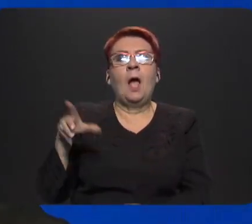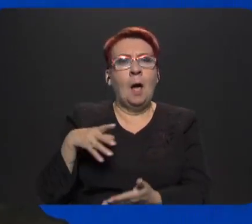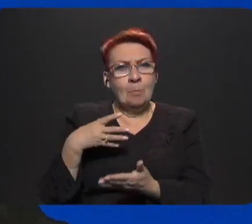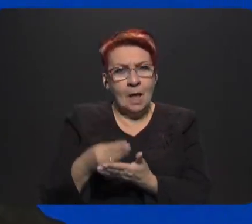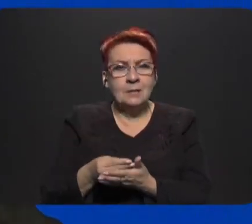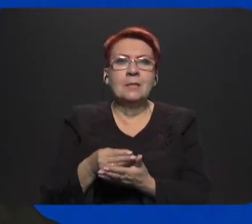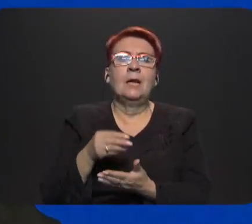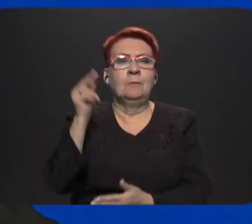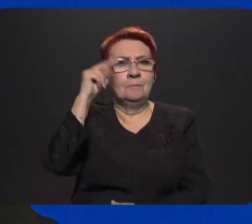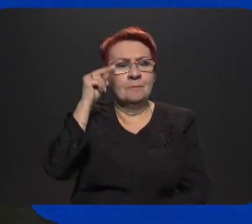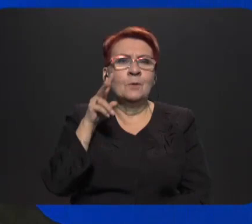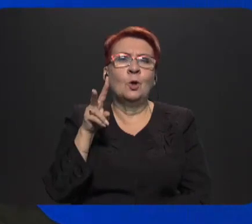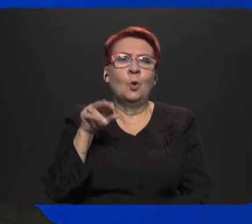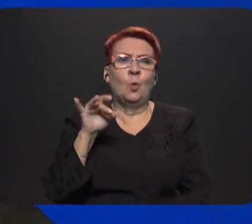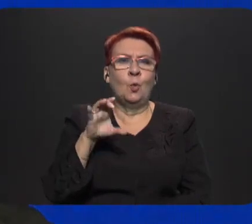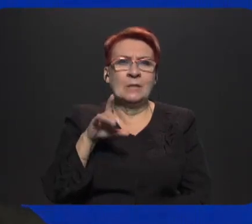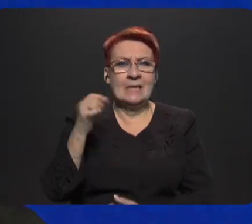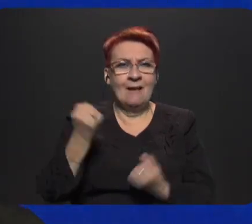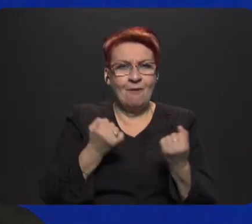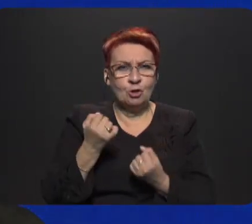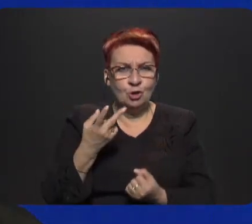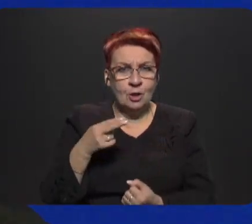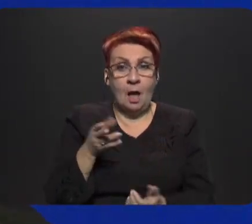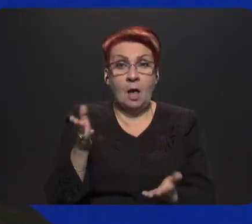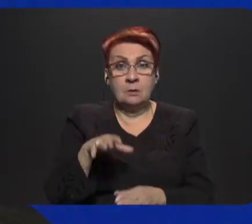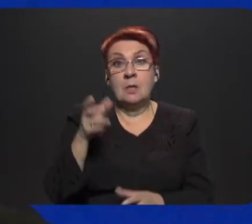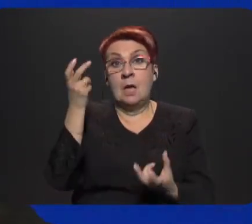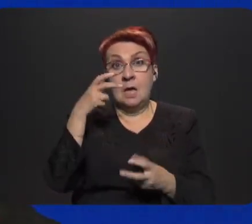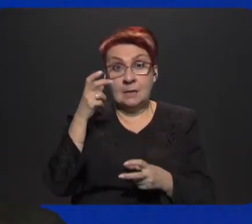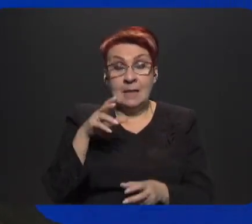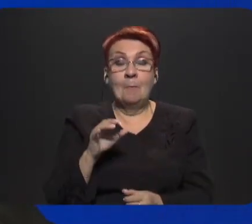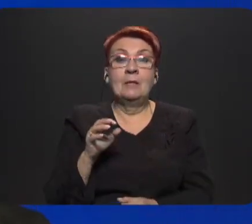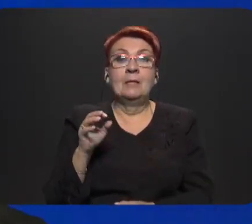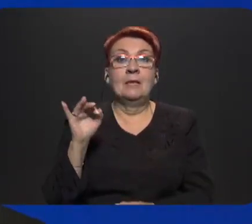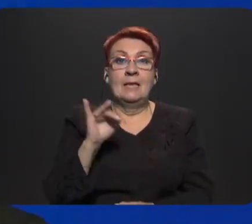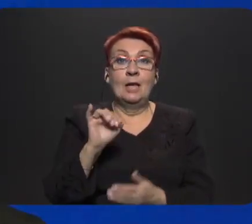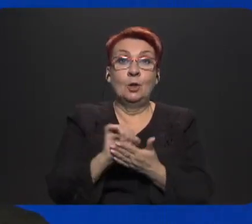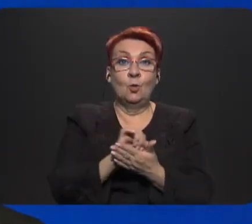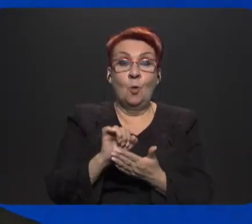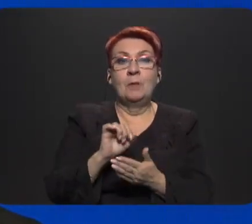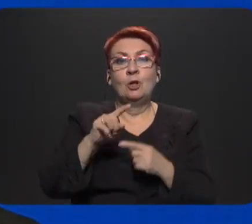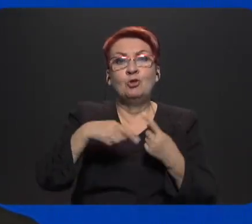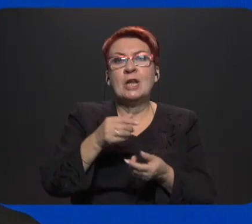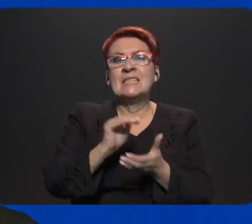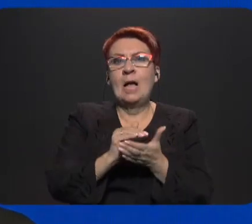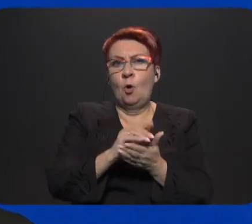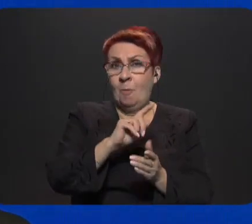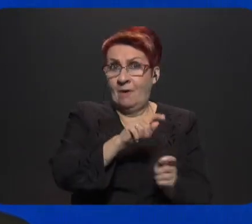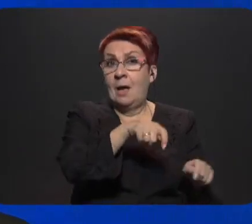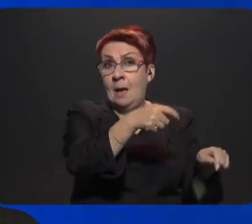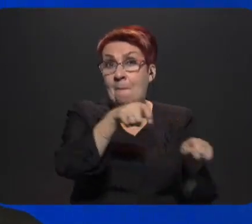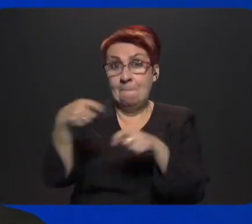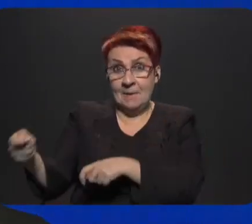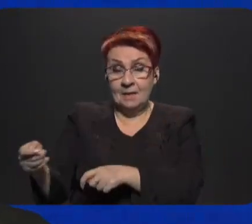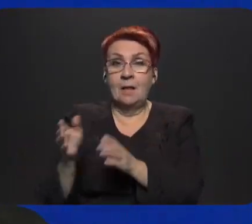платили, выучилась, остались экзамены. И документы я передал через своего знакомого.